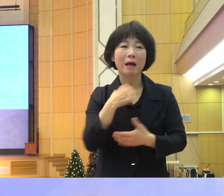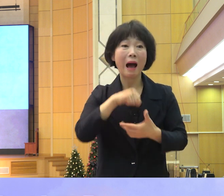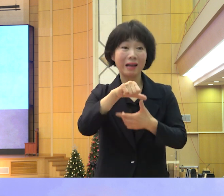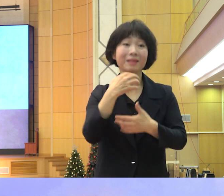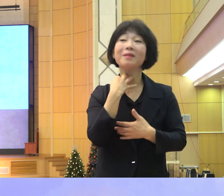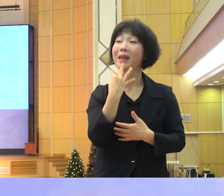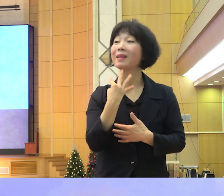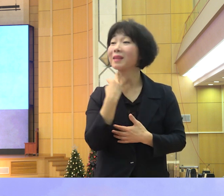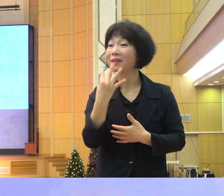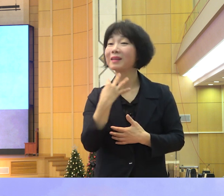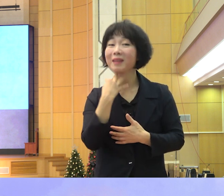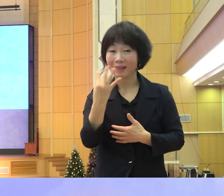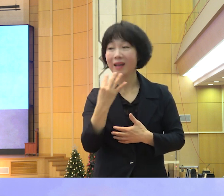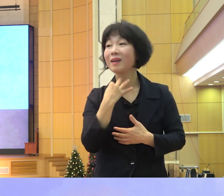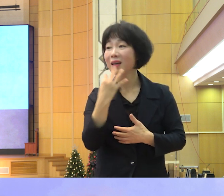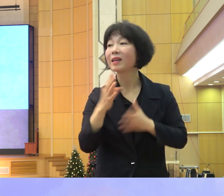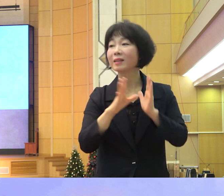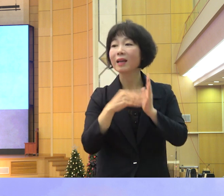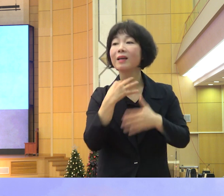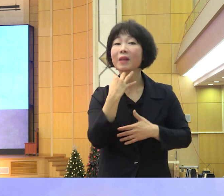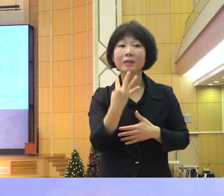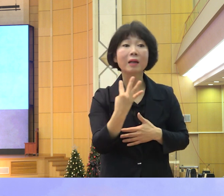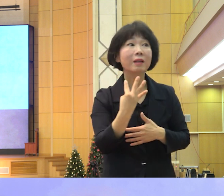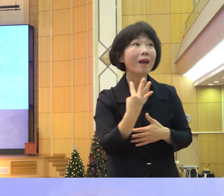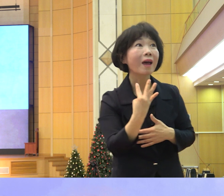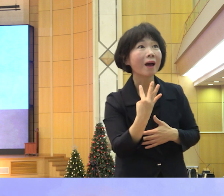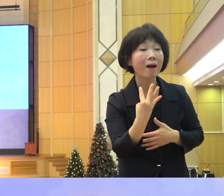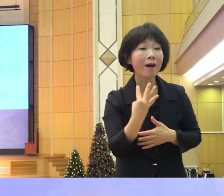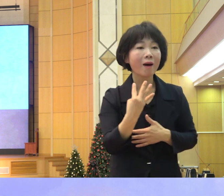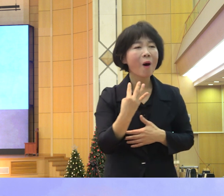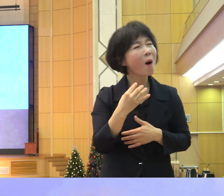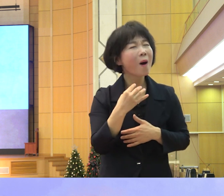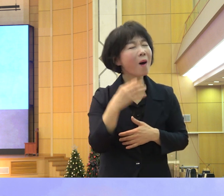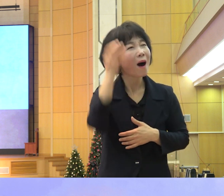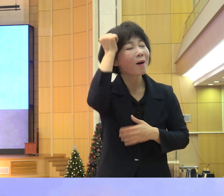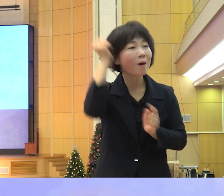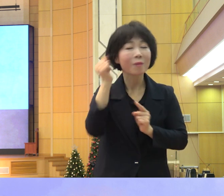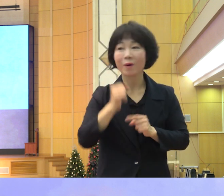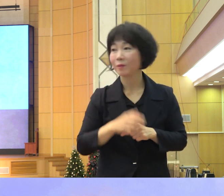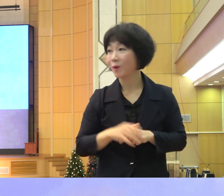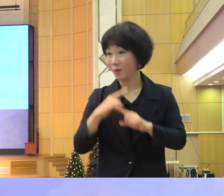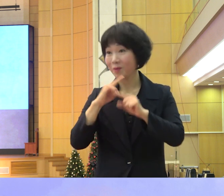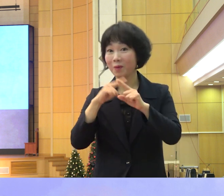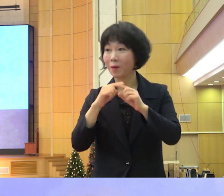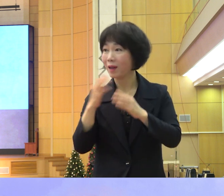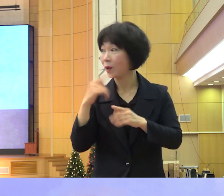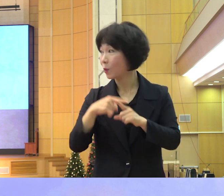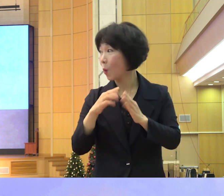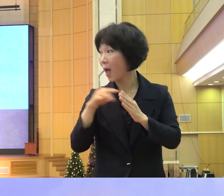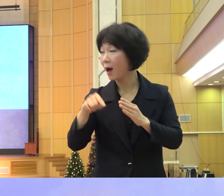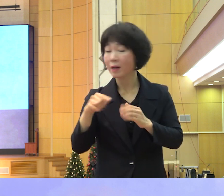같아요. 그런데 설날이 돌아왔는데 우리 교회